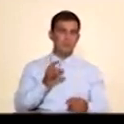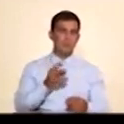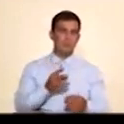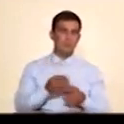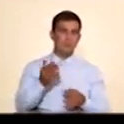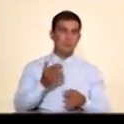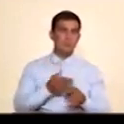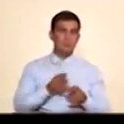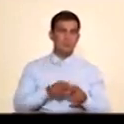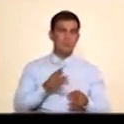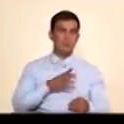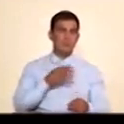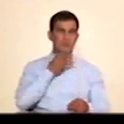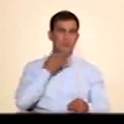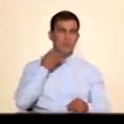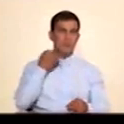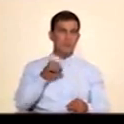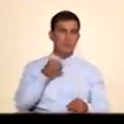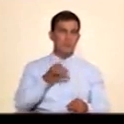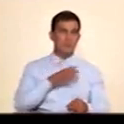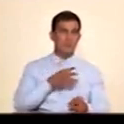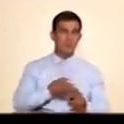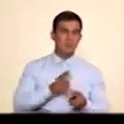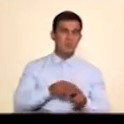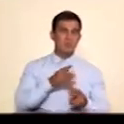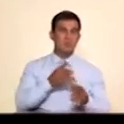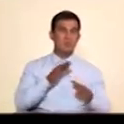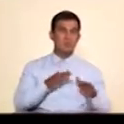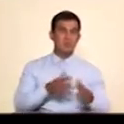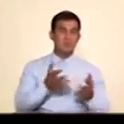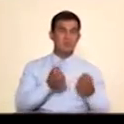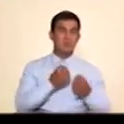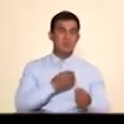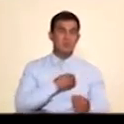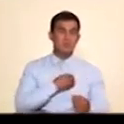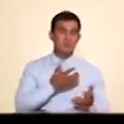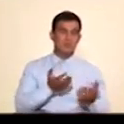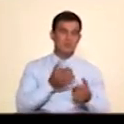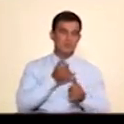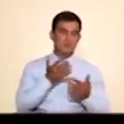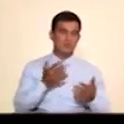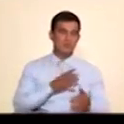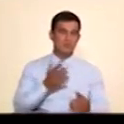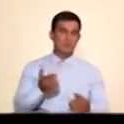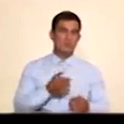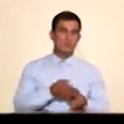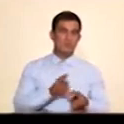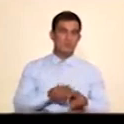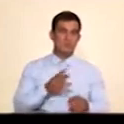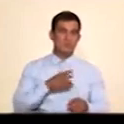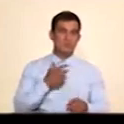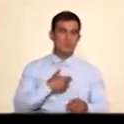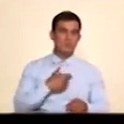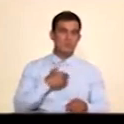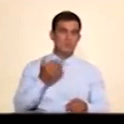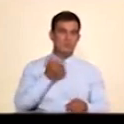erishgan bo'lsa-da, bu hududni egallashga erisha olmadi. Va natijada hattoki o'zining